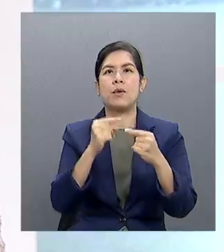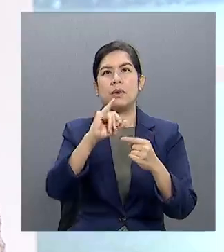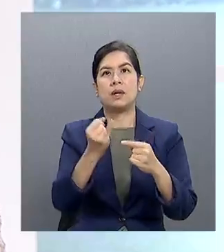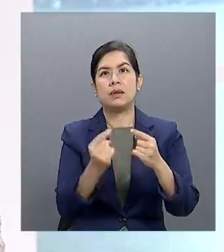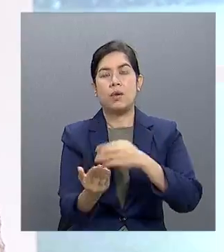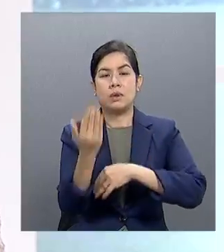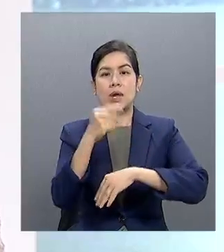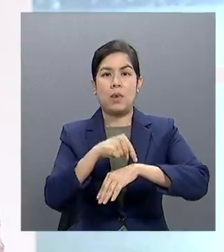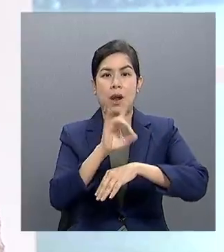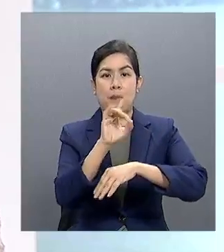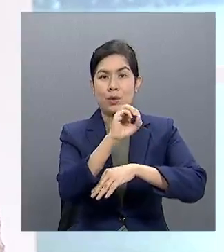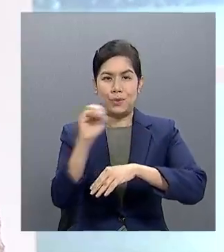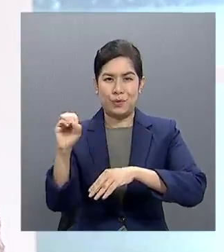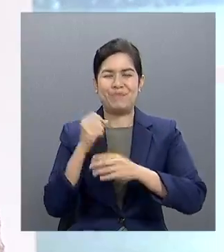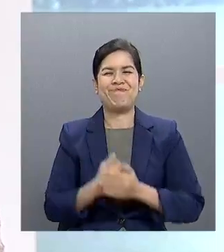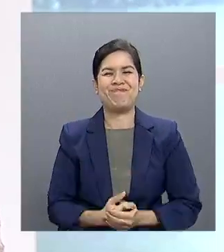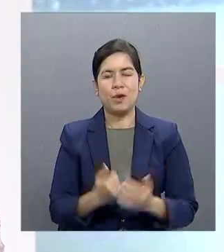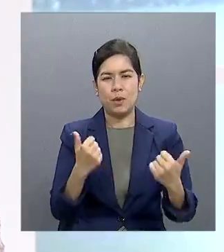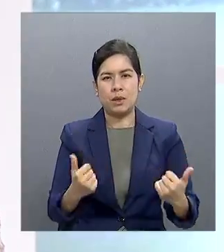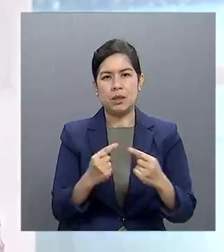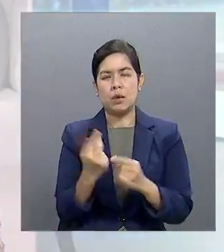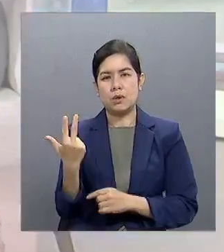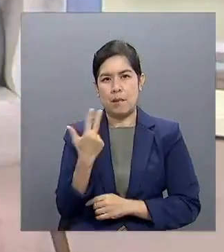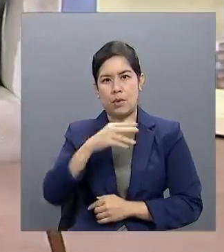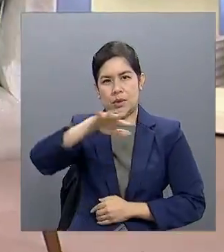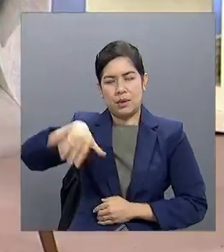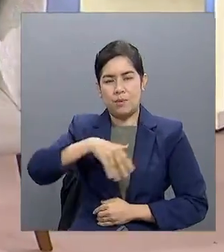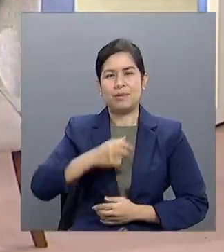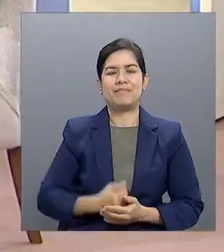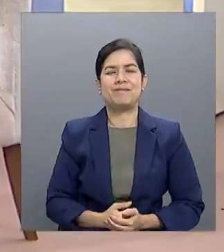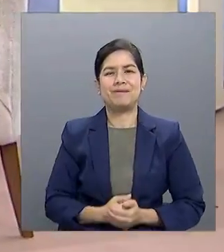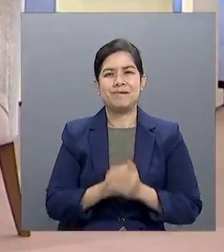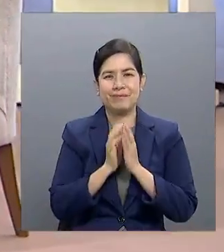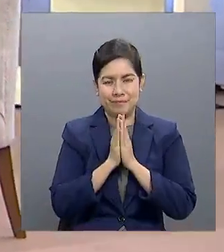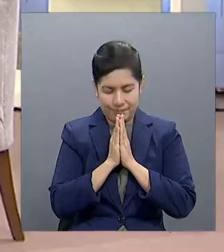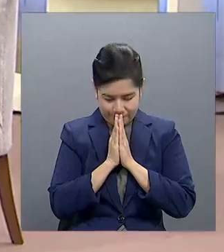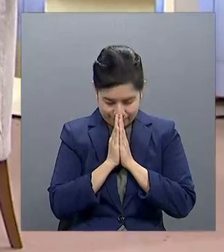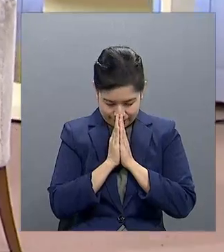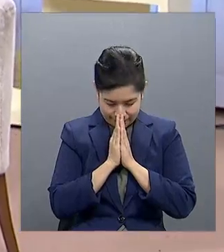ทย PBS ส่วนเช้านี้เรา3คนพร้อมทีมงานลาไปก่อนนะครับสวัสดีครับ สวัสดีครับ